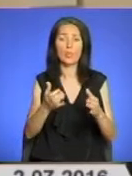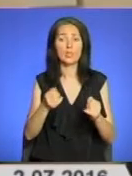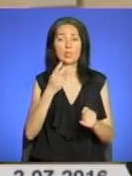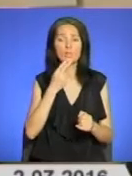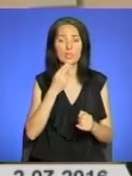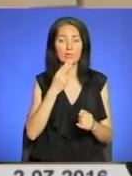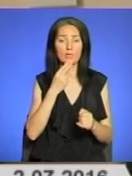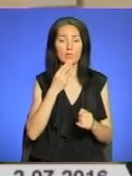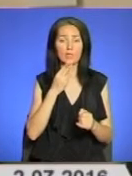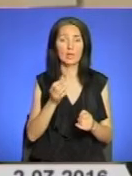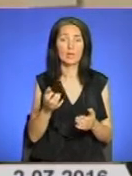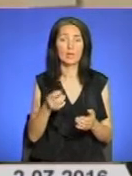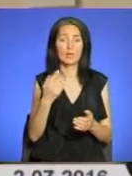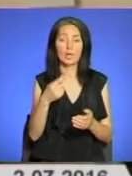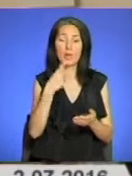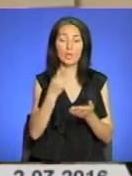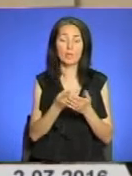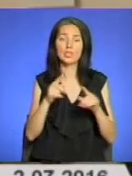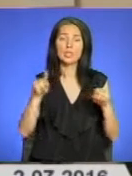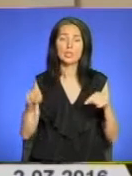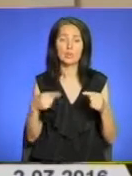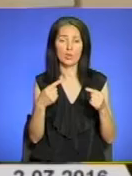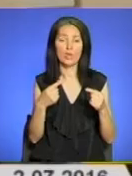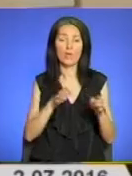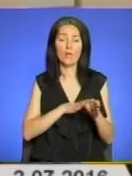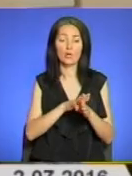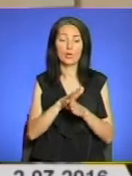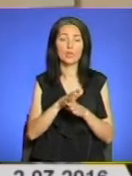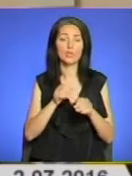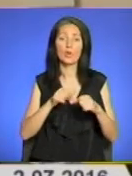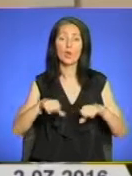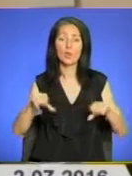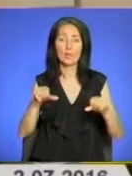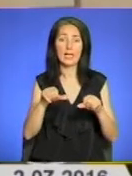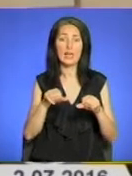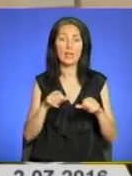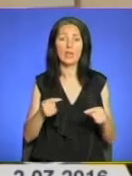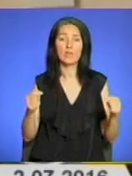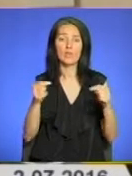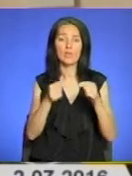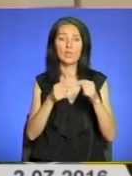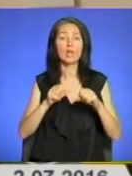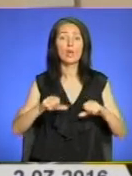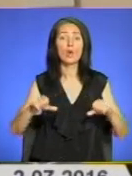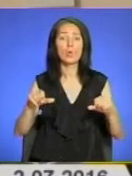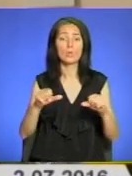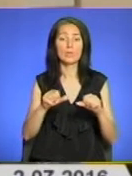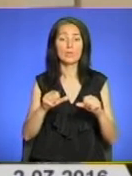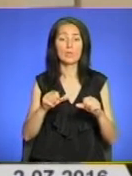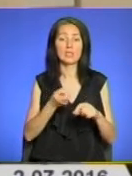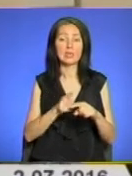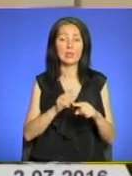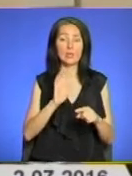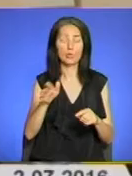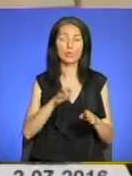червні, і вона передбачає створення виконавчими комітетами відповідних комісій, значить, які